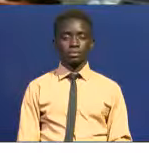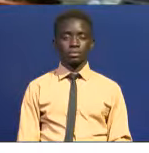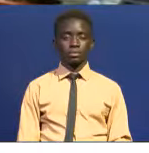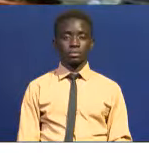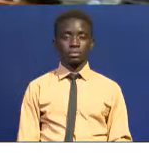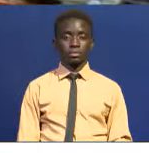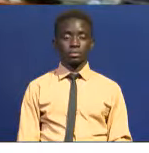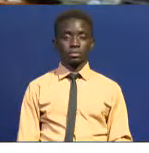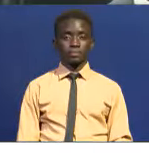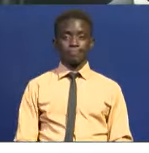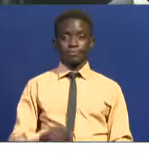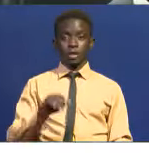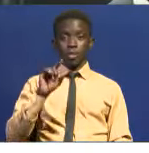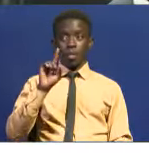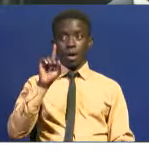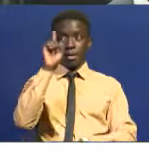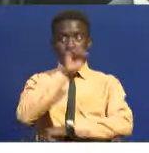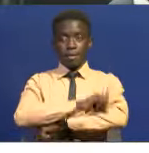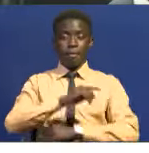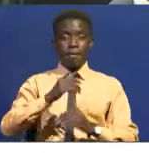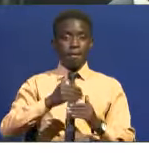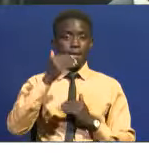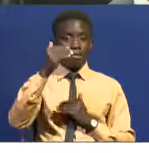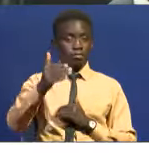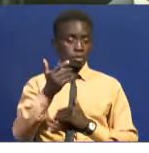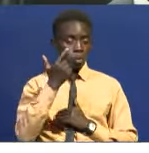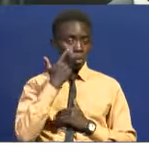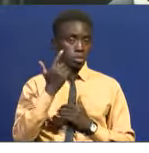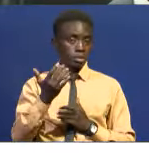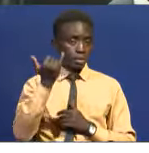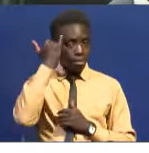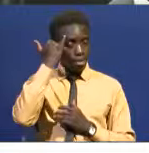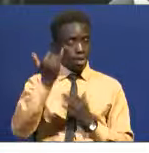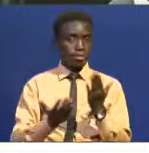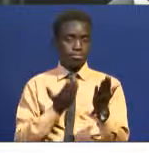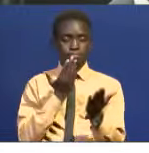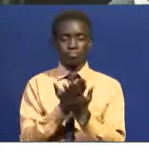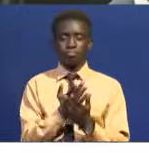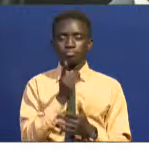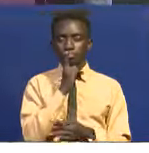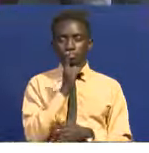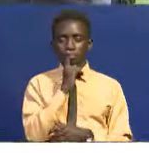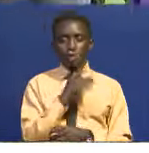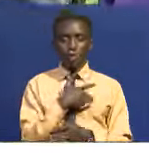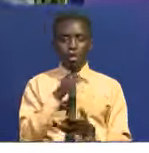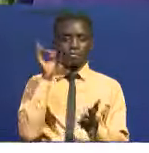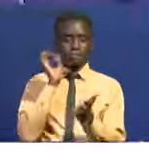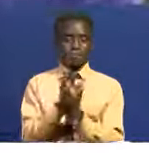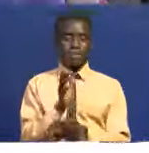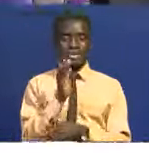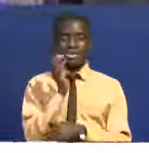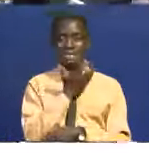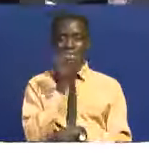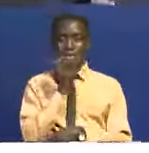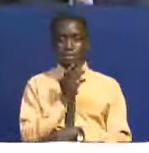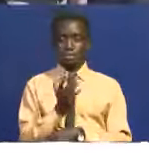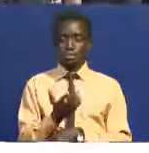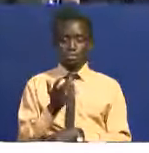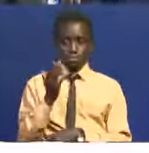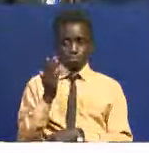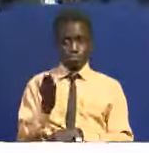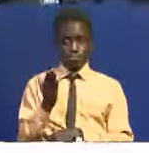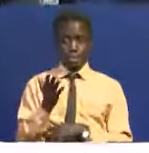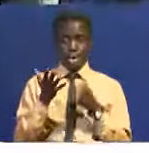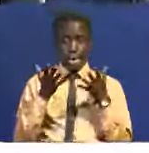Siku moja baada ya arifa ya hoja ya kumuondoa madarakani naibu rais kuwasilishwa katika bunge la kitaifa, baadhi ya